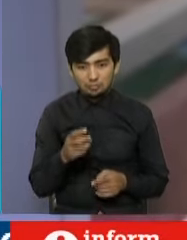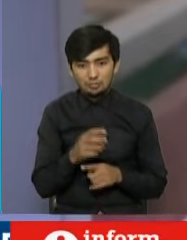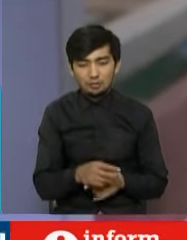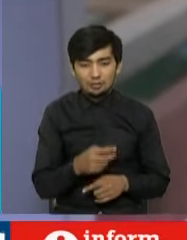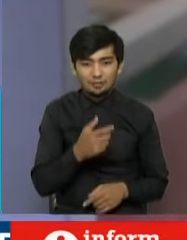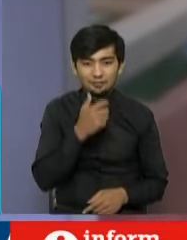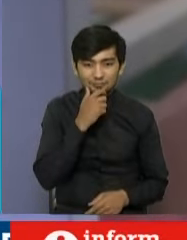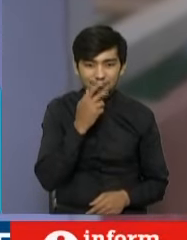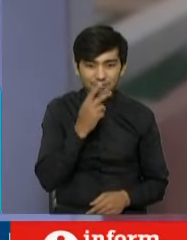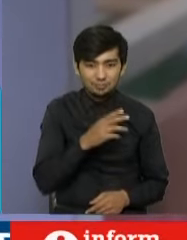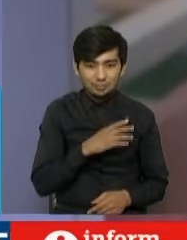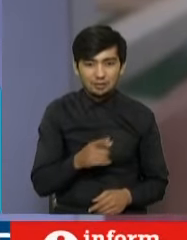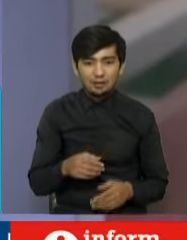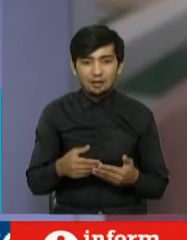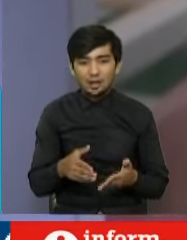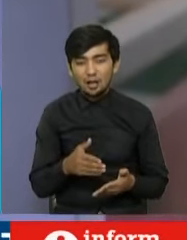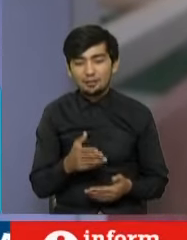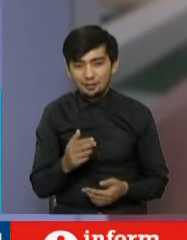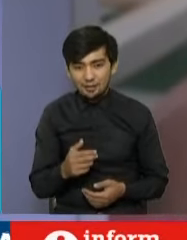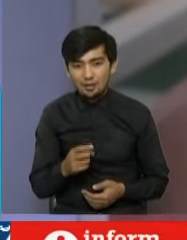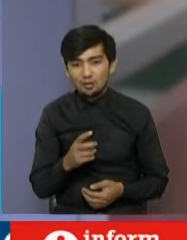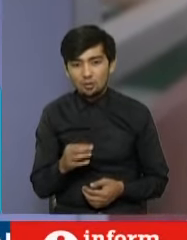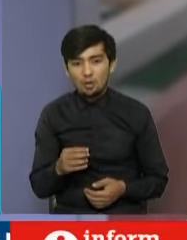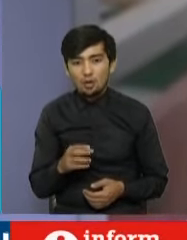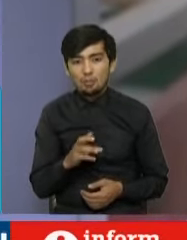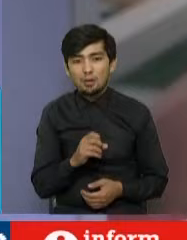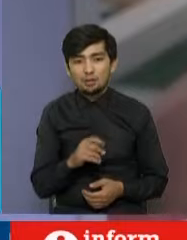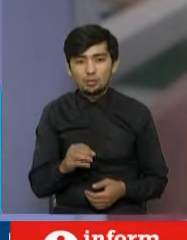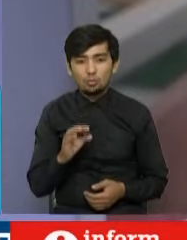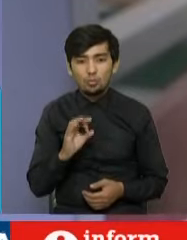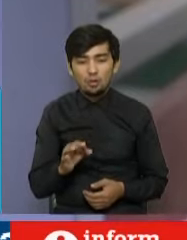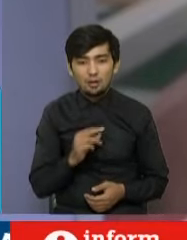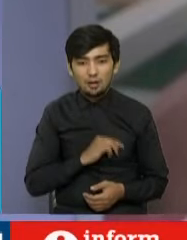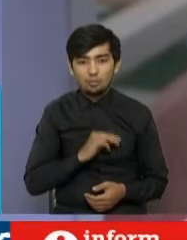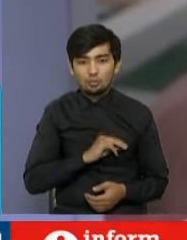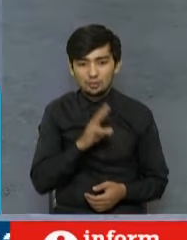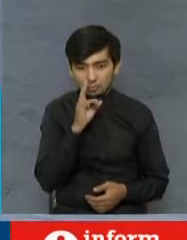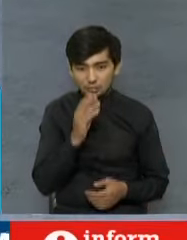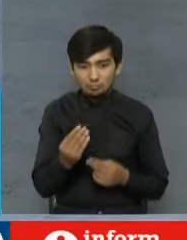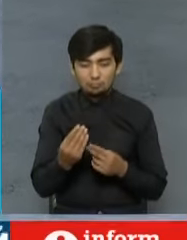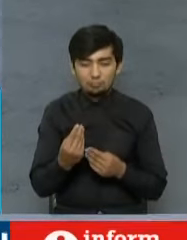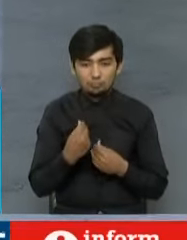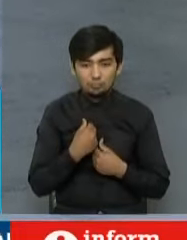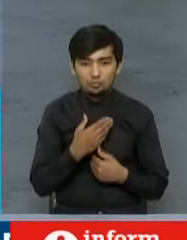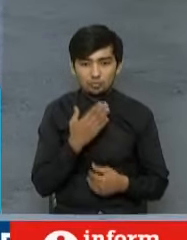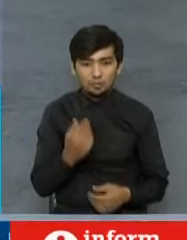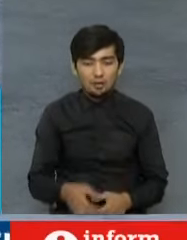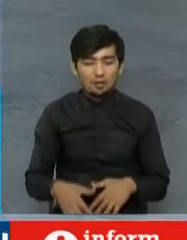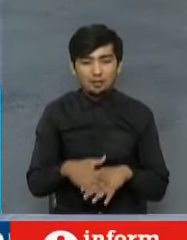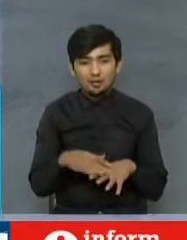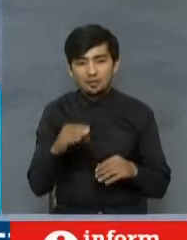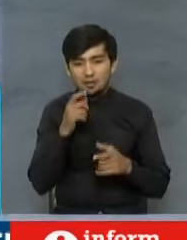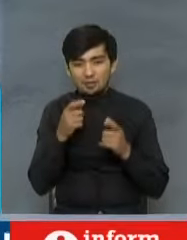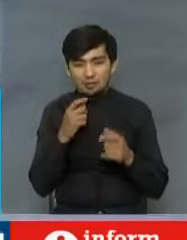көрсек, ашқанымен бізге базада нөл болып тұр. Еңбек жалақымыз төленбеген. Жиналғандардың